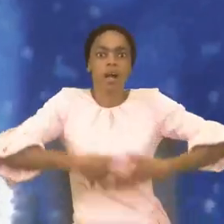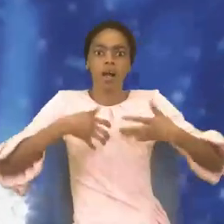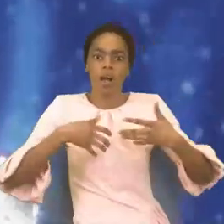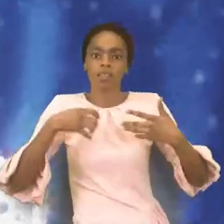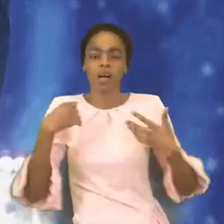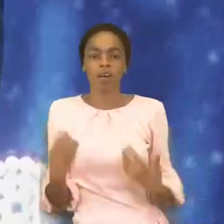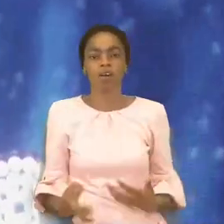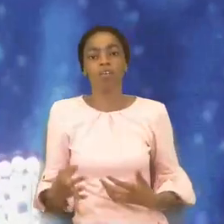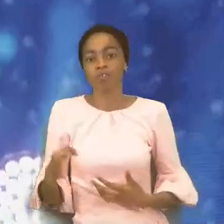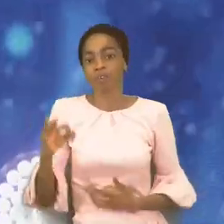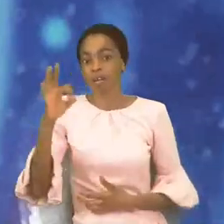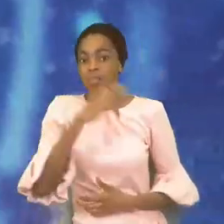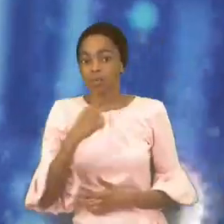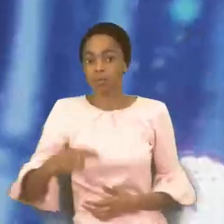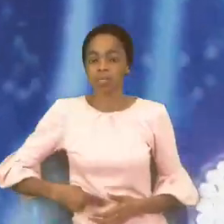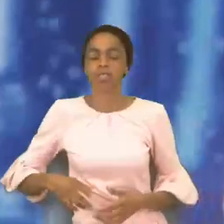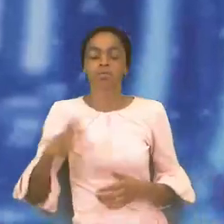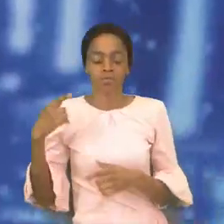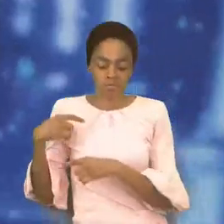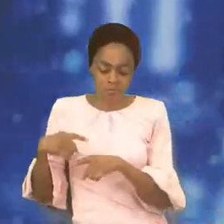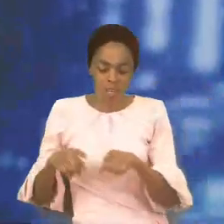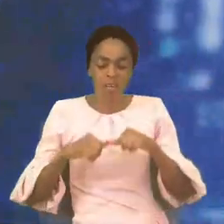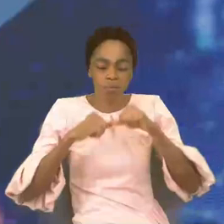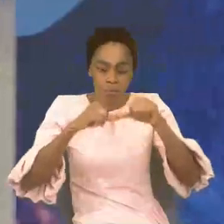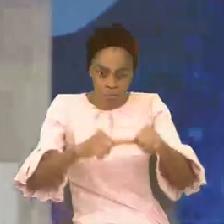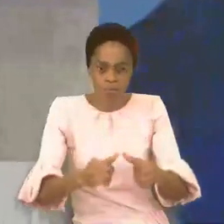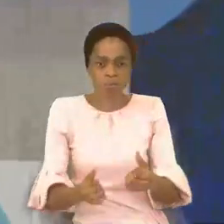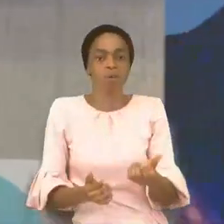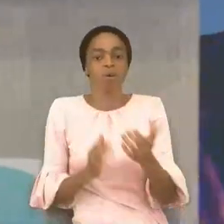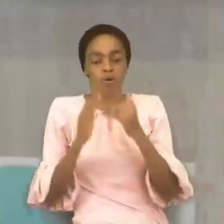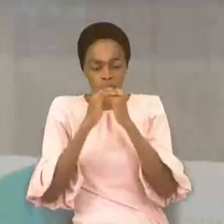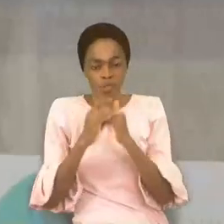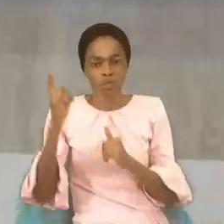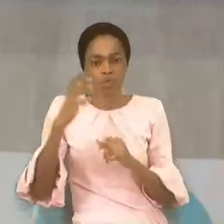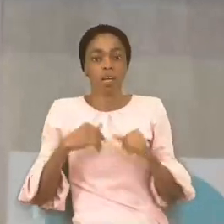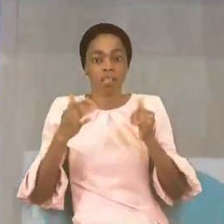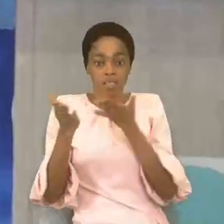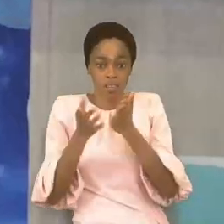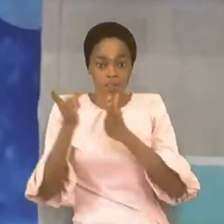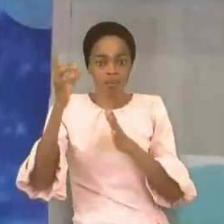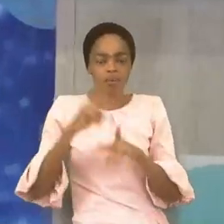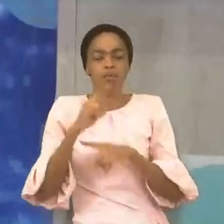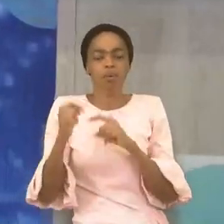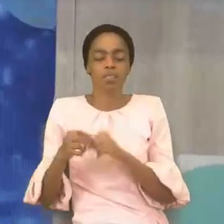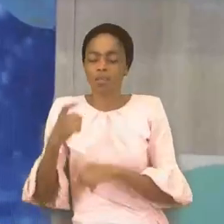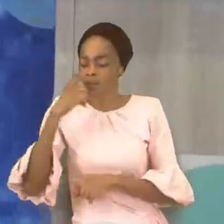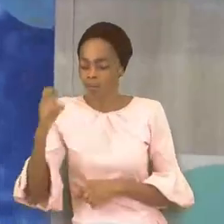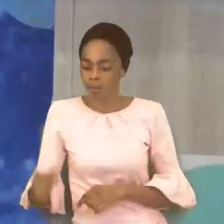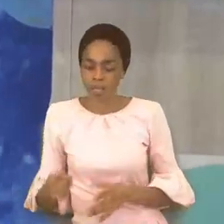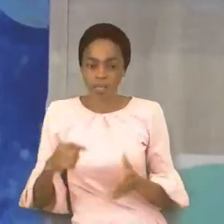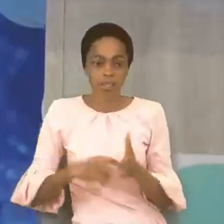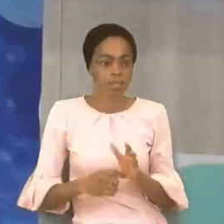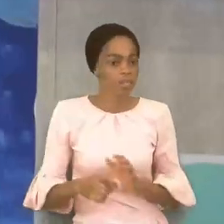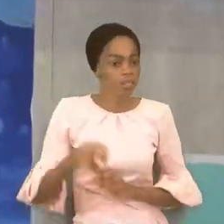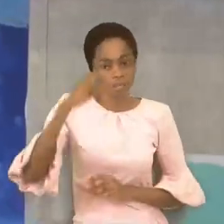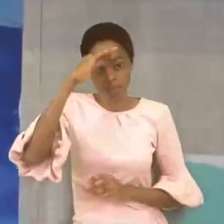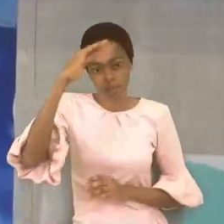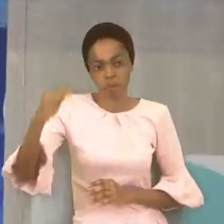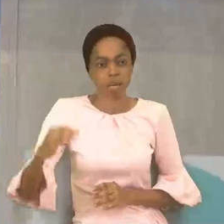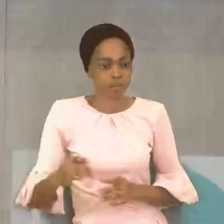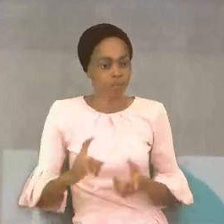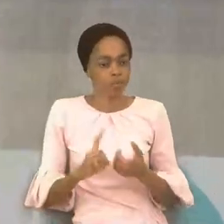Nebuchadnezzar, ils ont continué à adorer Dieu et à servir le Seigneur. Et quand on a commandé à ces trois hommes de les jeter dans